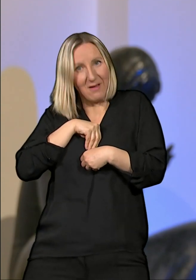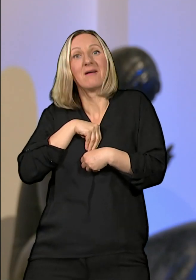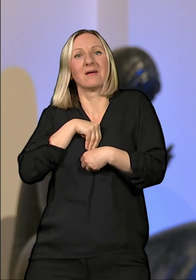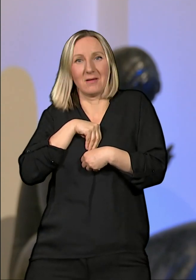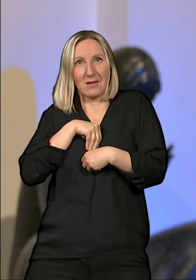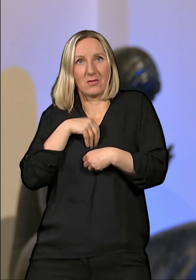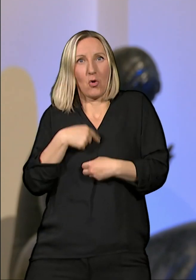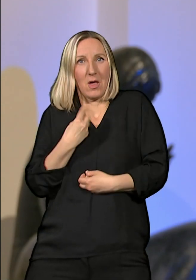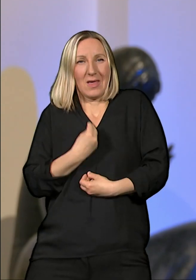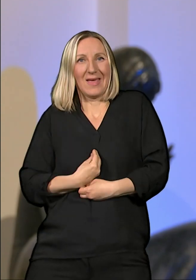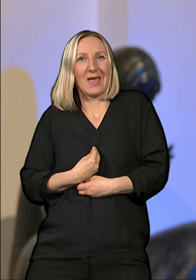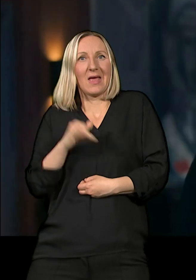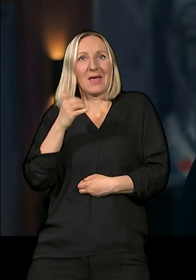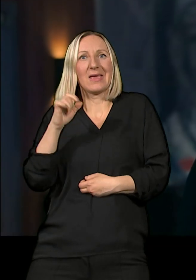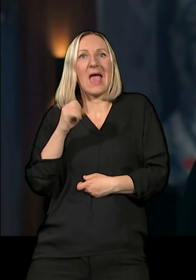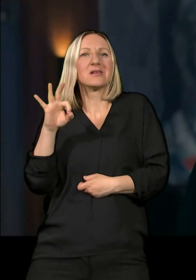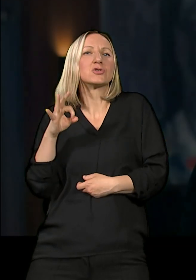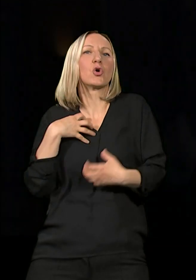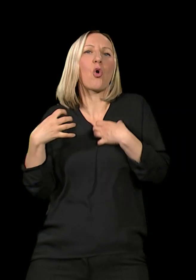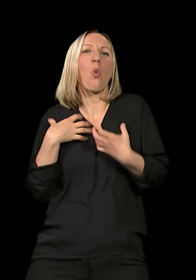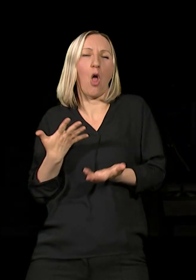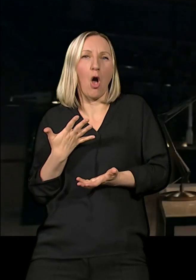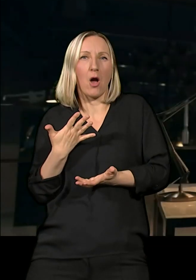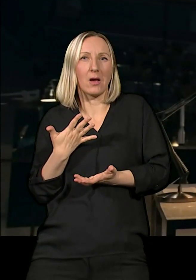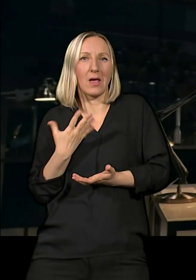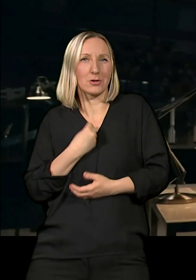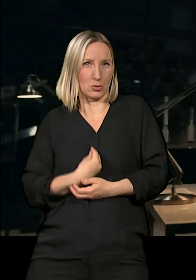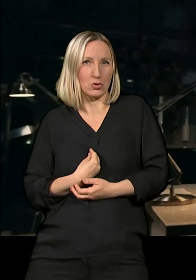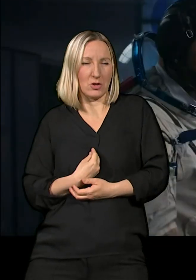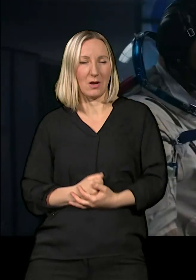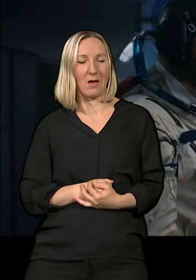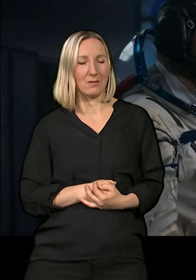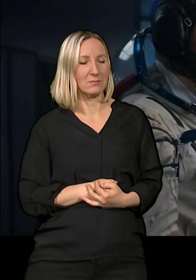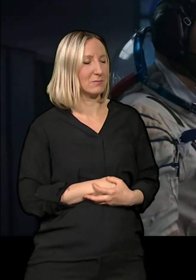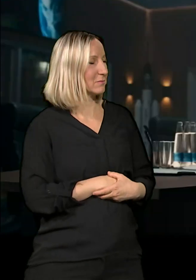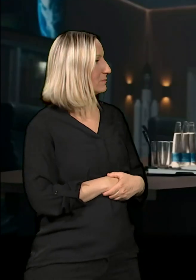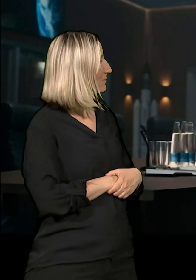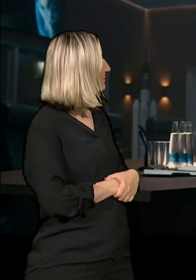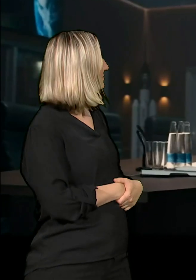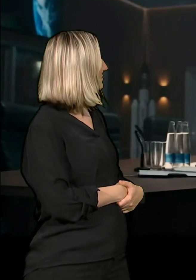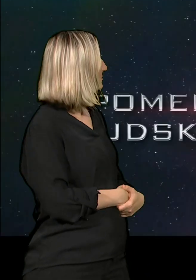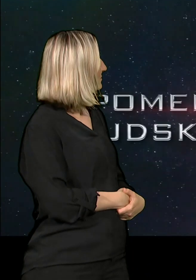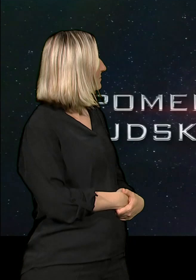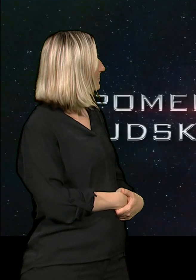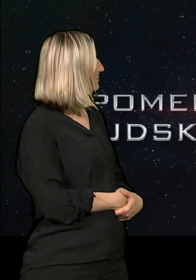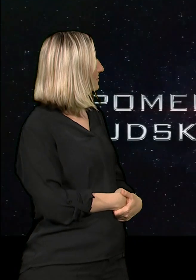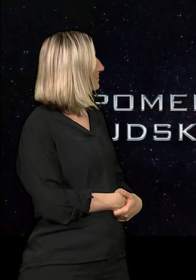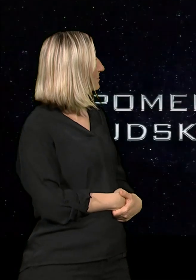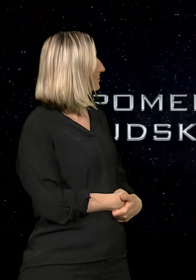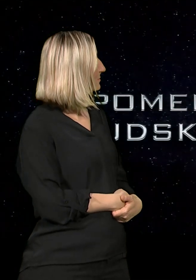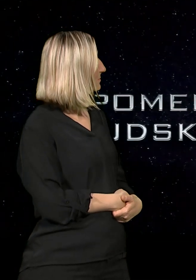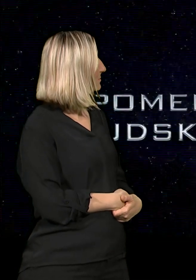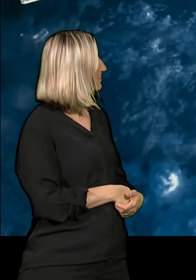se zove ядро ili jezgro uloge. Что, kaže, делали серьезные по медицинской части в невесомости?